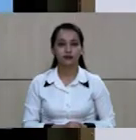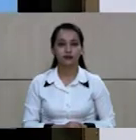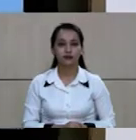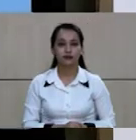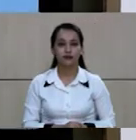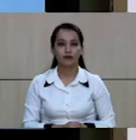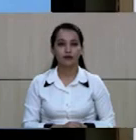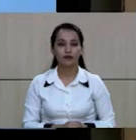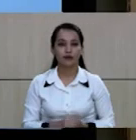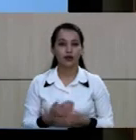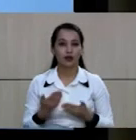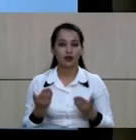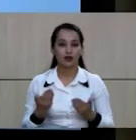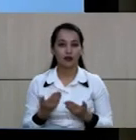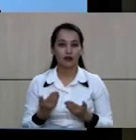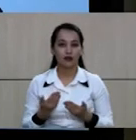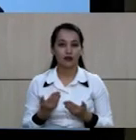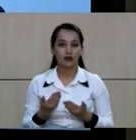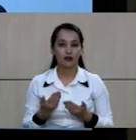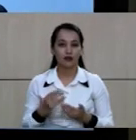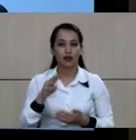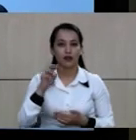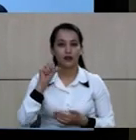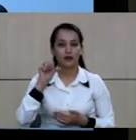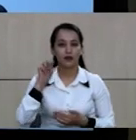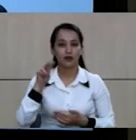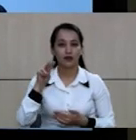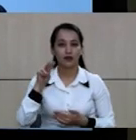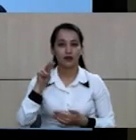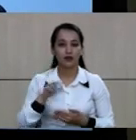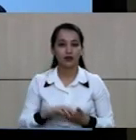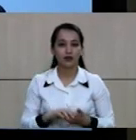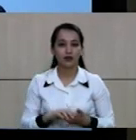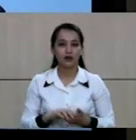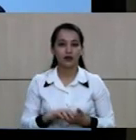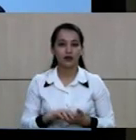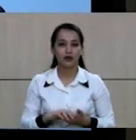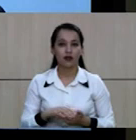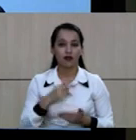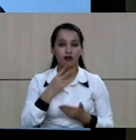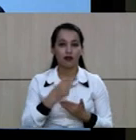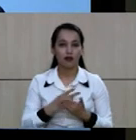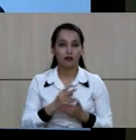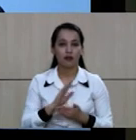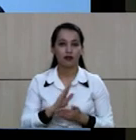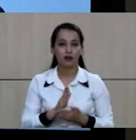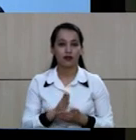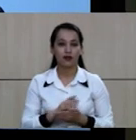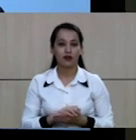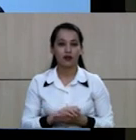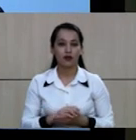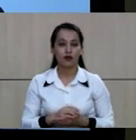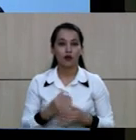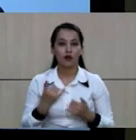Демак, кайсы бір масалге, яке кайсы бір накылге карамайлик. Уларда